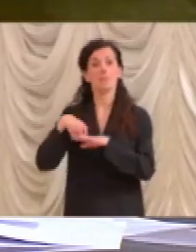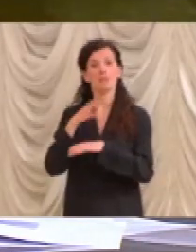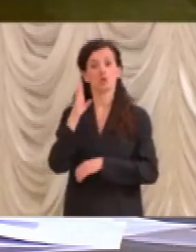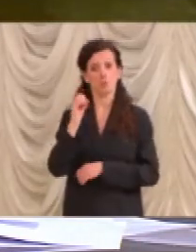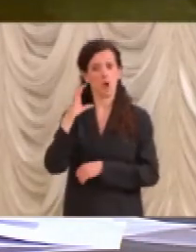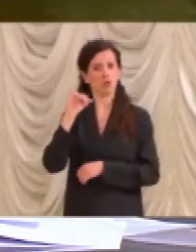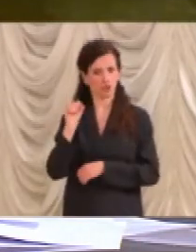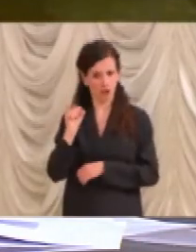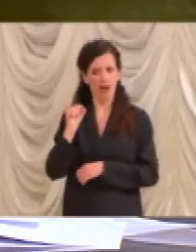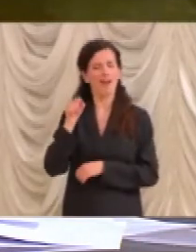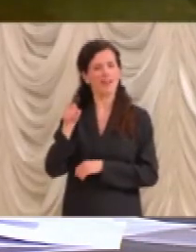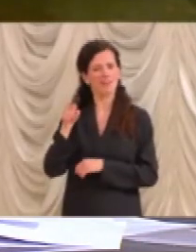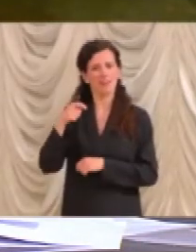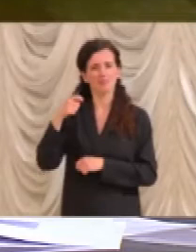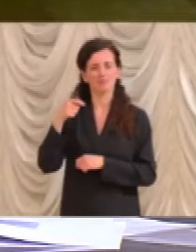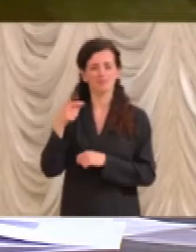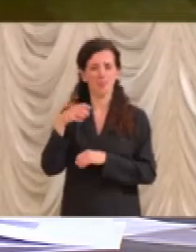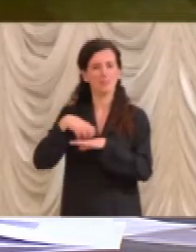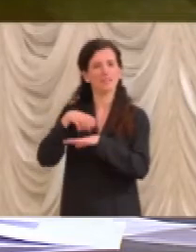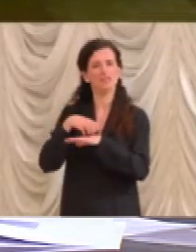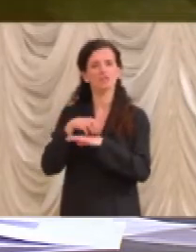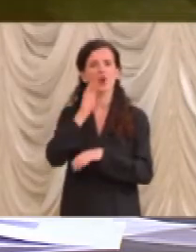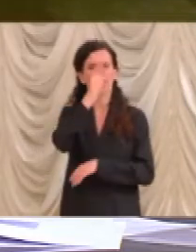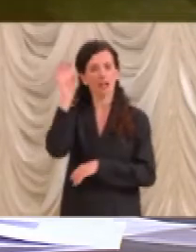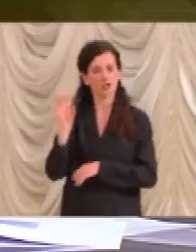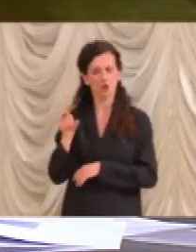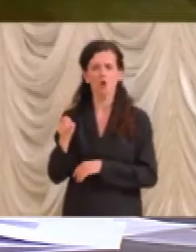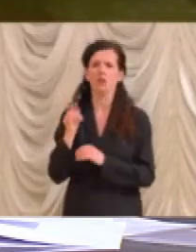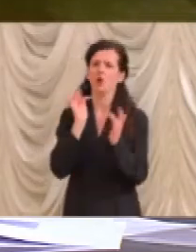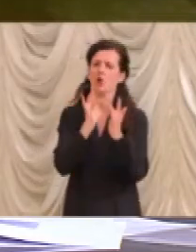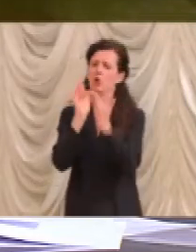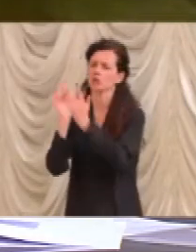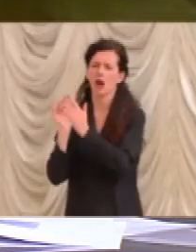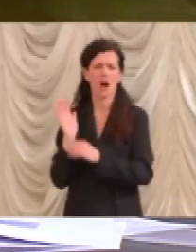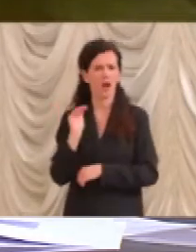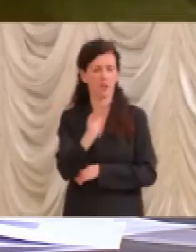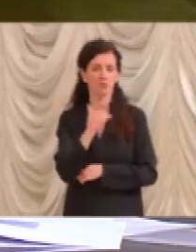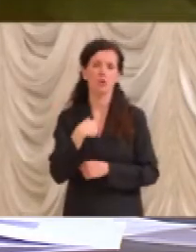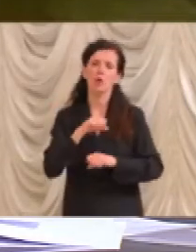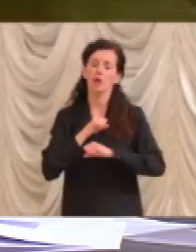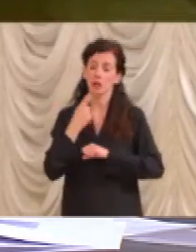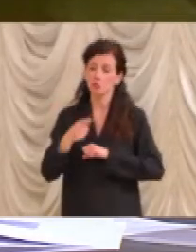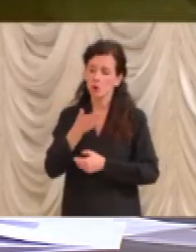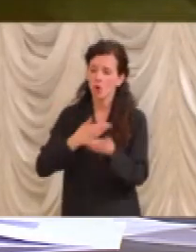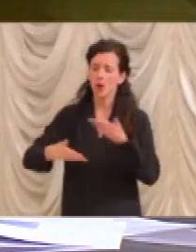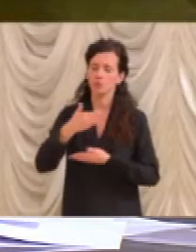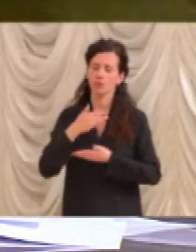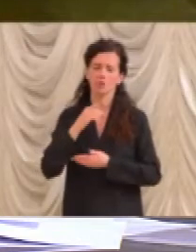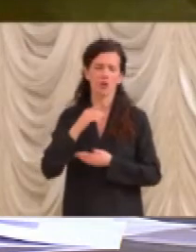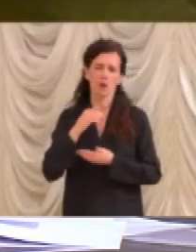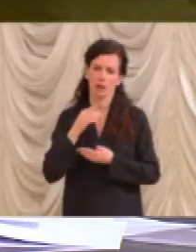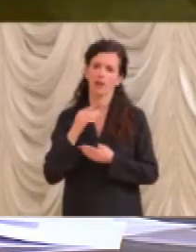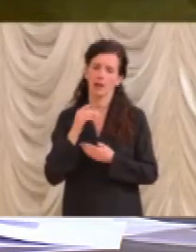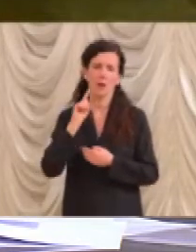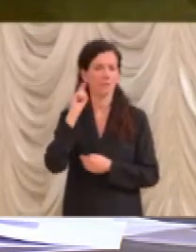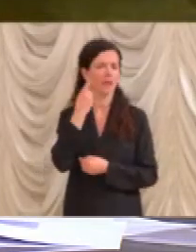siamo pronti ha aggiunto il capo del governo per intervenire in modo tempestivo laddove l'andamento della curva dovesse ripartire l'unico modo per convivere